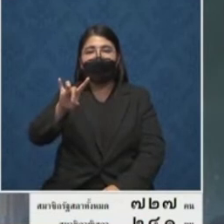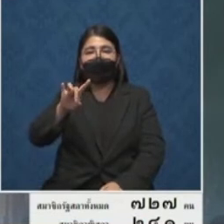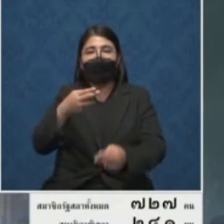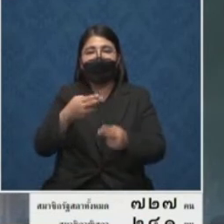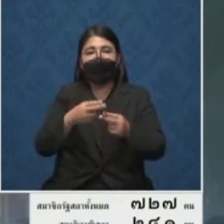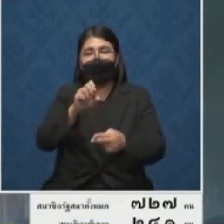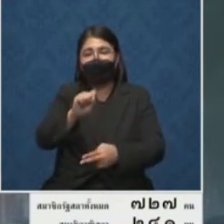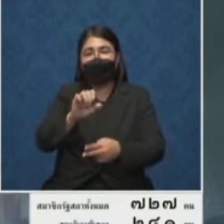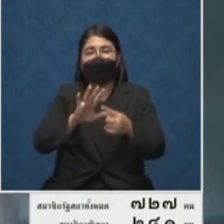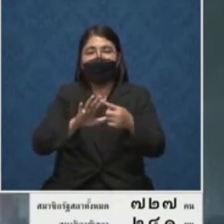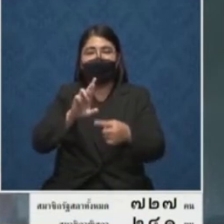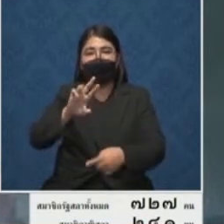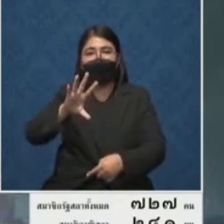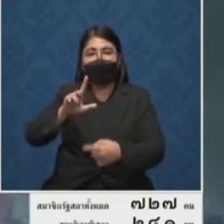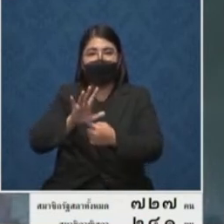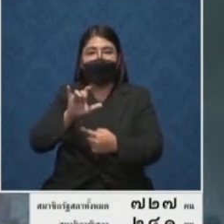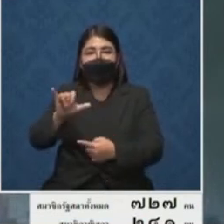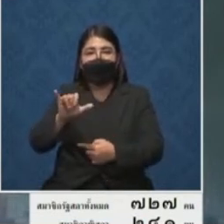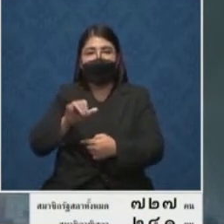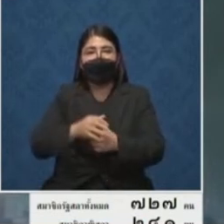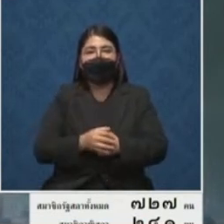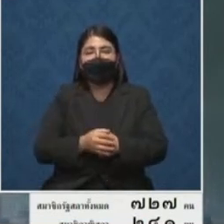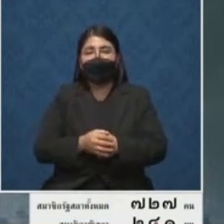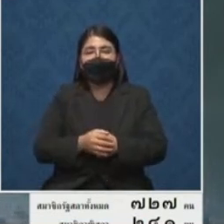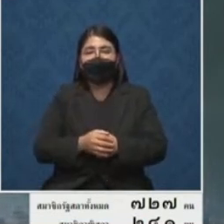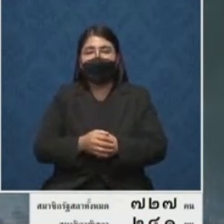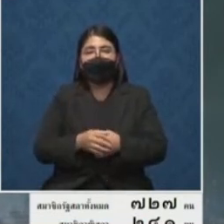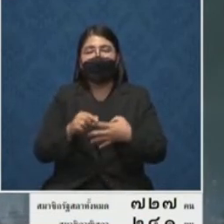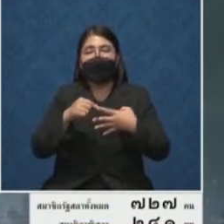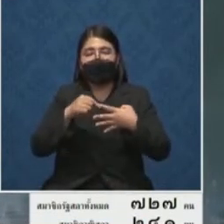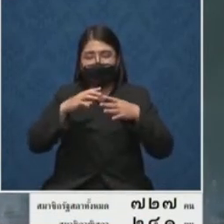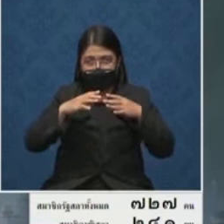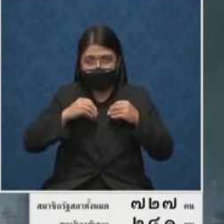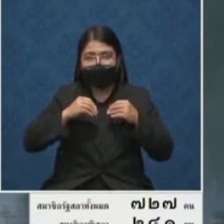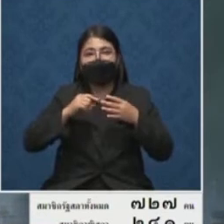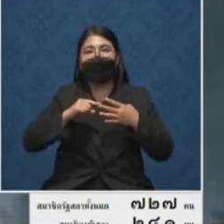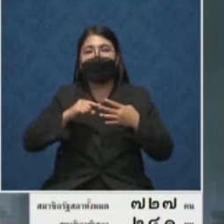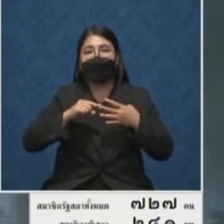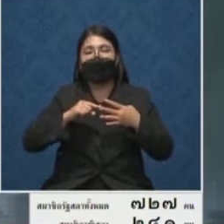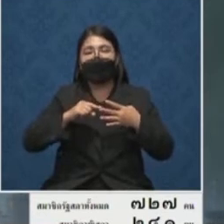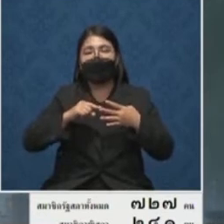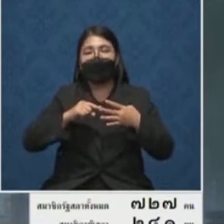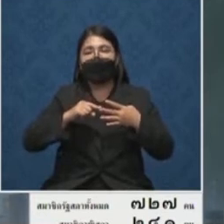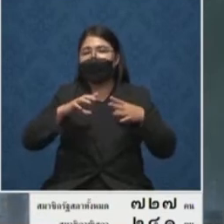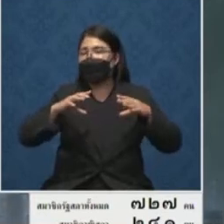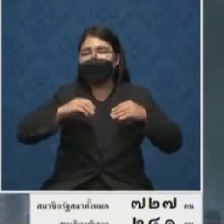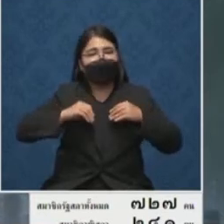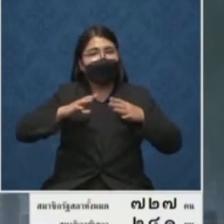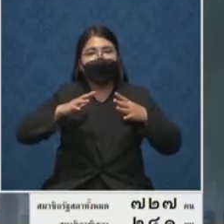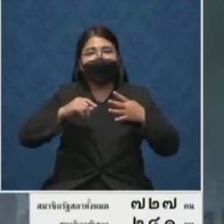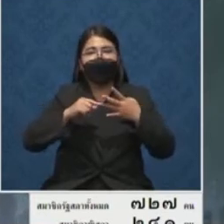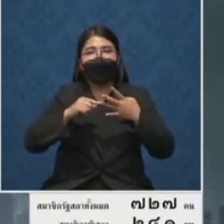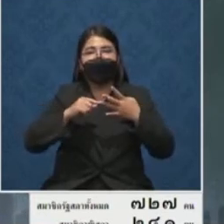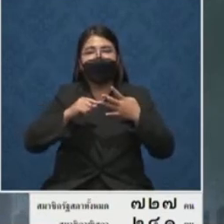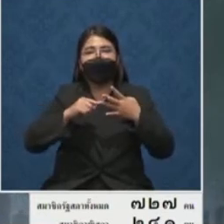628นายสุรชัยเลี้ยงบุญเลิศชัย 1รับหลักการ2ไ